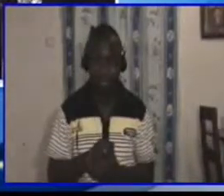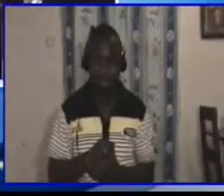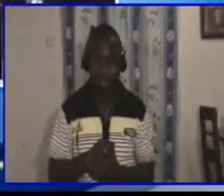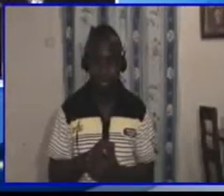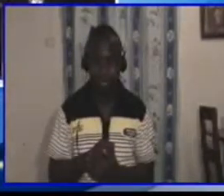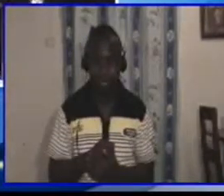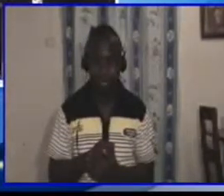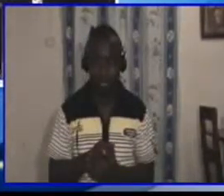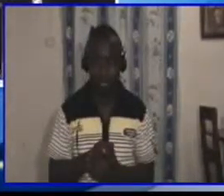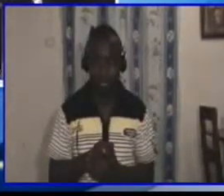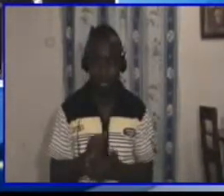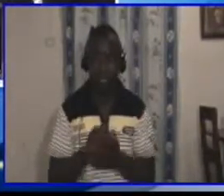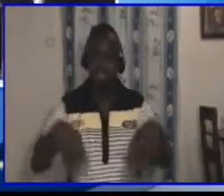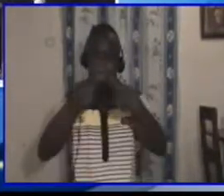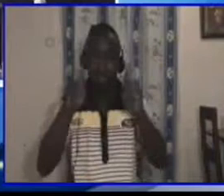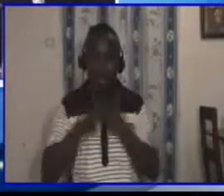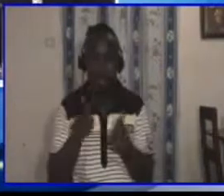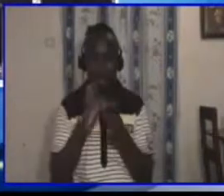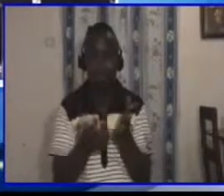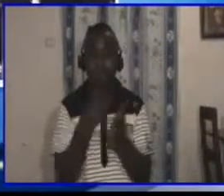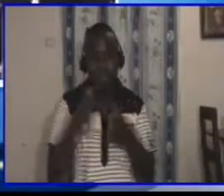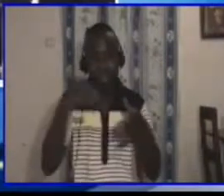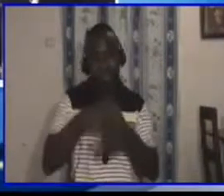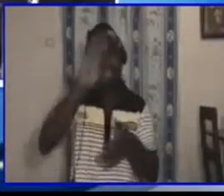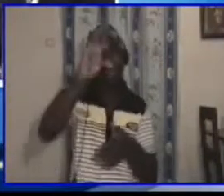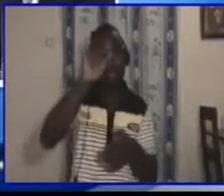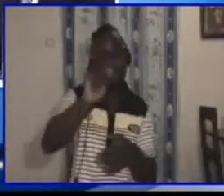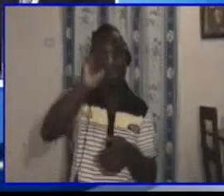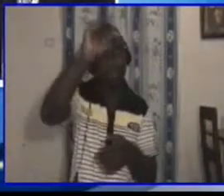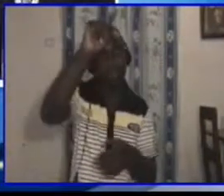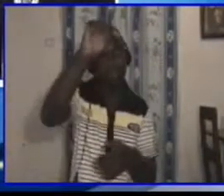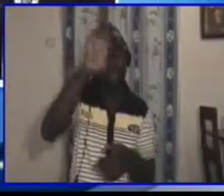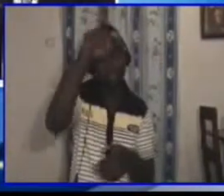quando i vostri occhi vedranno questo